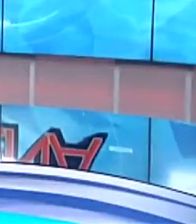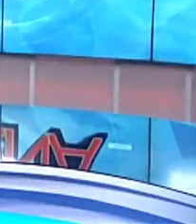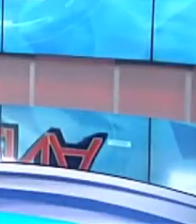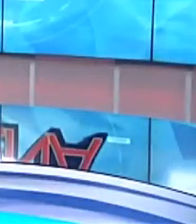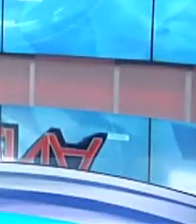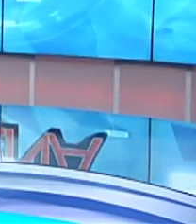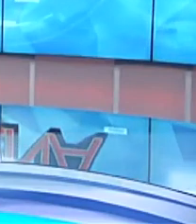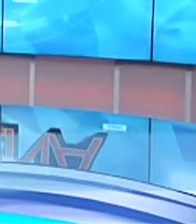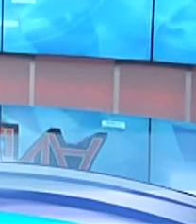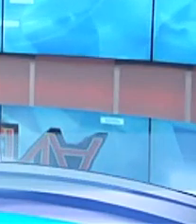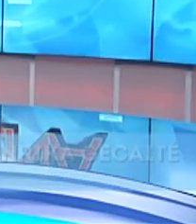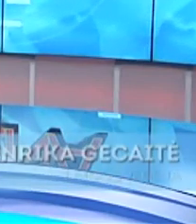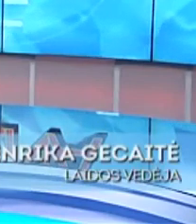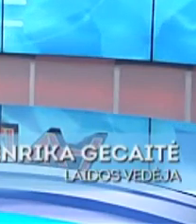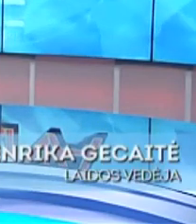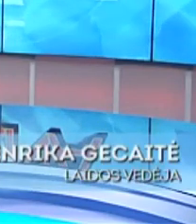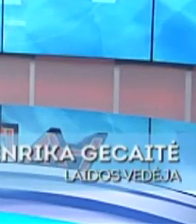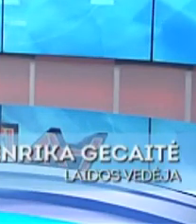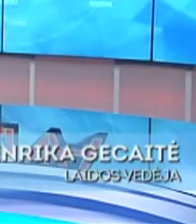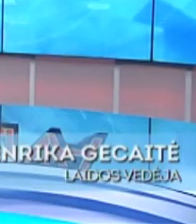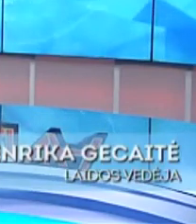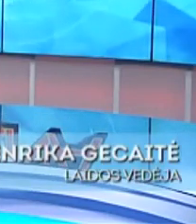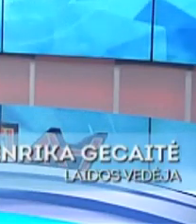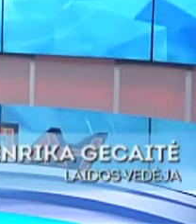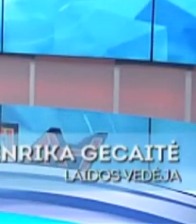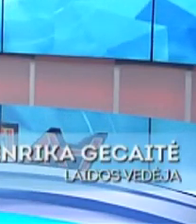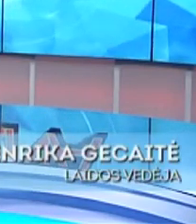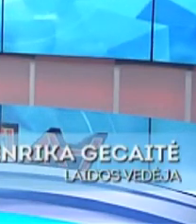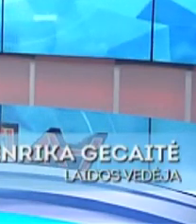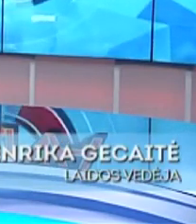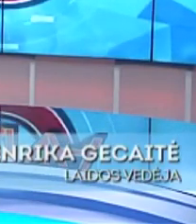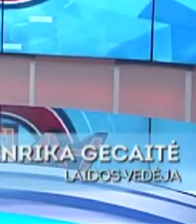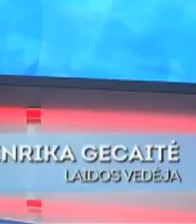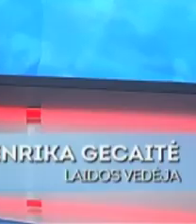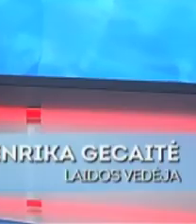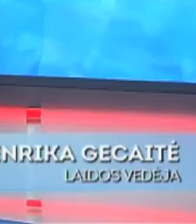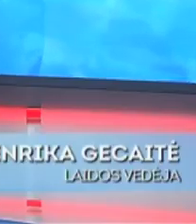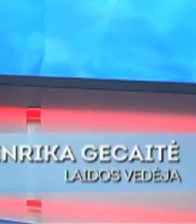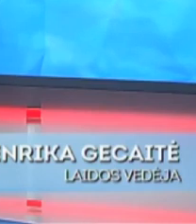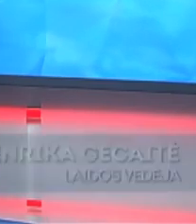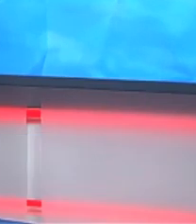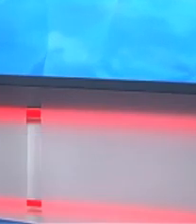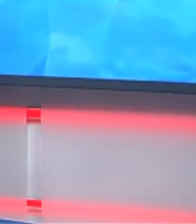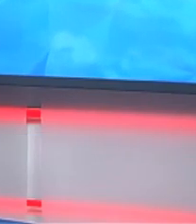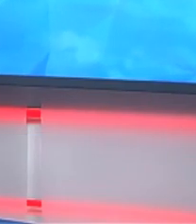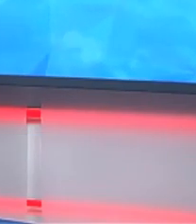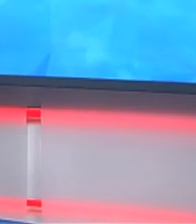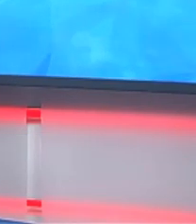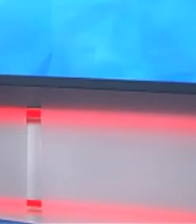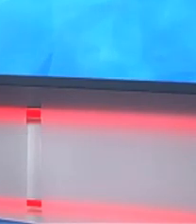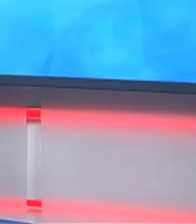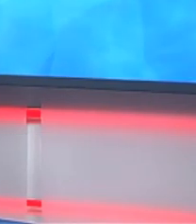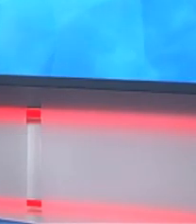Labą dieną. Ačiū, kad žiūrite Lietuvos ryto televiziją, o su jumis eteryje laida Nauja diena. Šiandien Seime